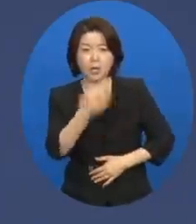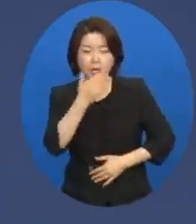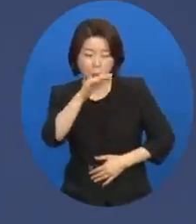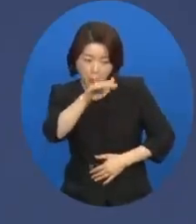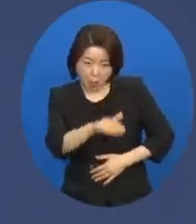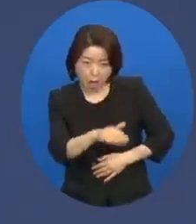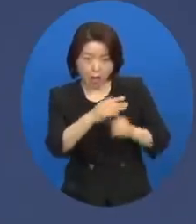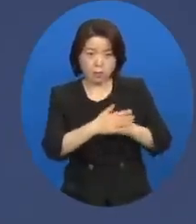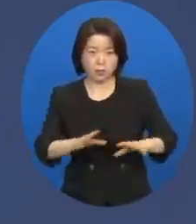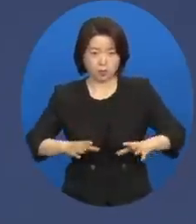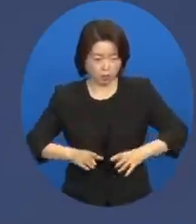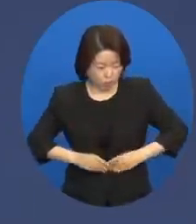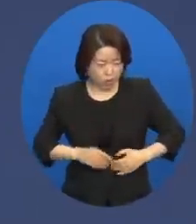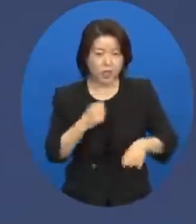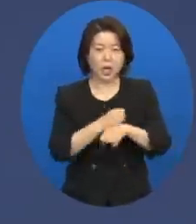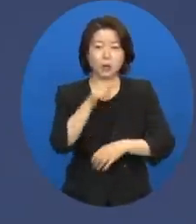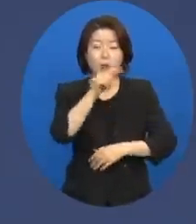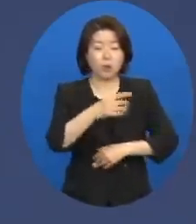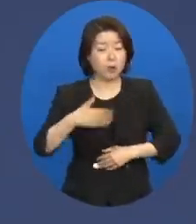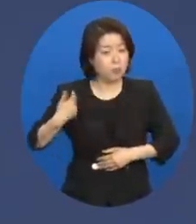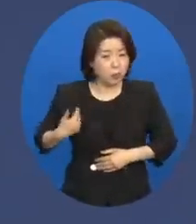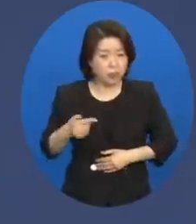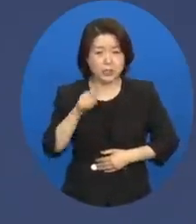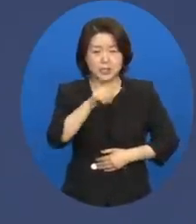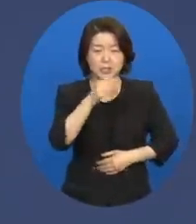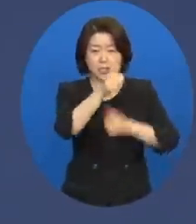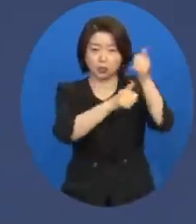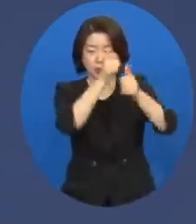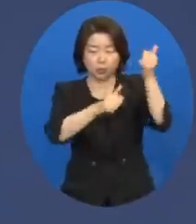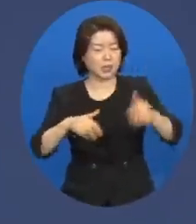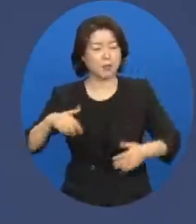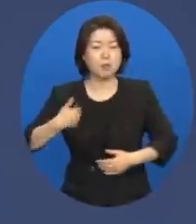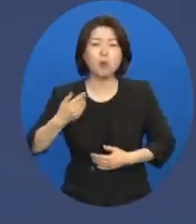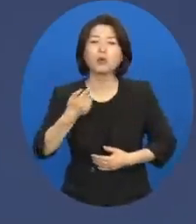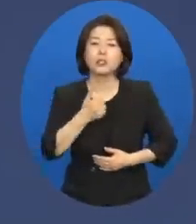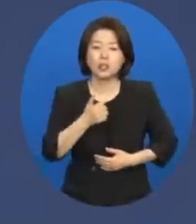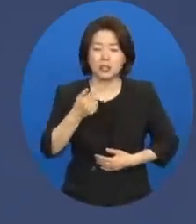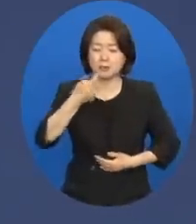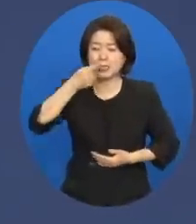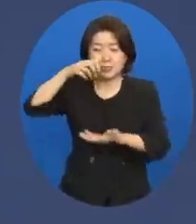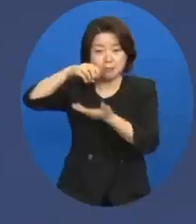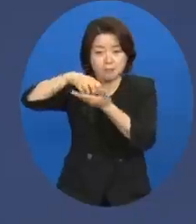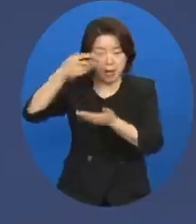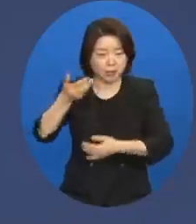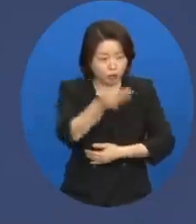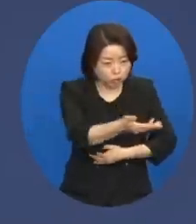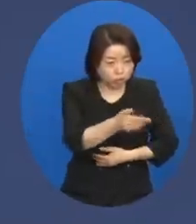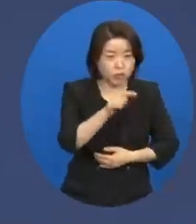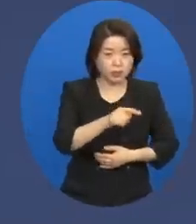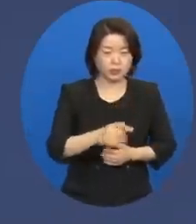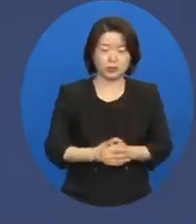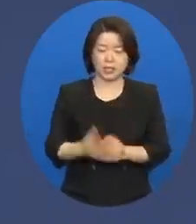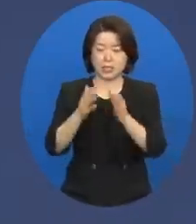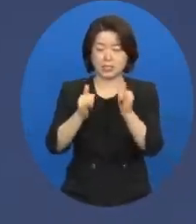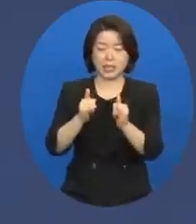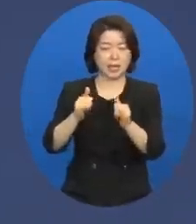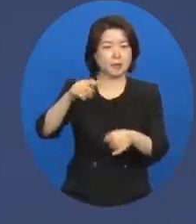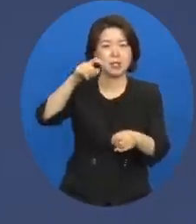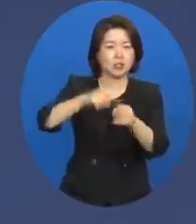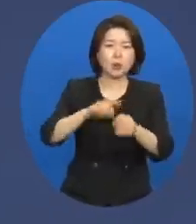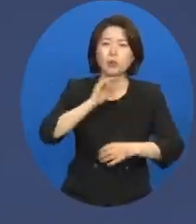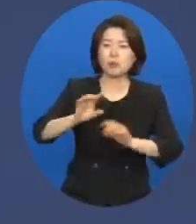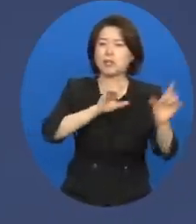너를 줄이게 하시며 또 너도 알지 못하며 내 조상들도 알지 못하던 만나를 내게 먹이신 것은 사람이 떡으로만 사는 게